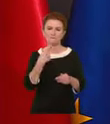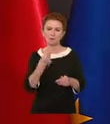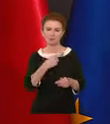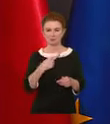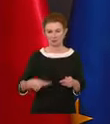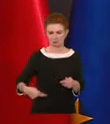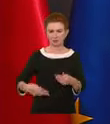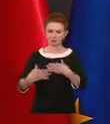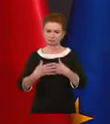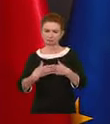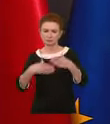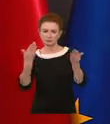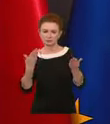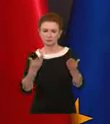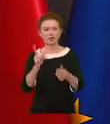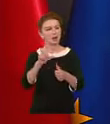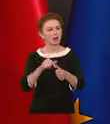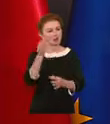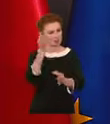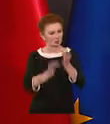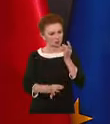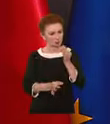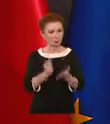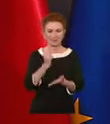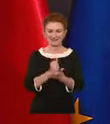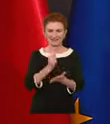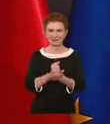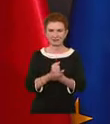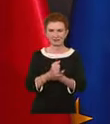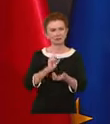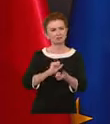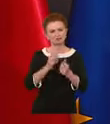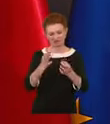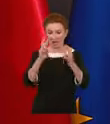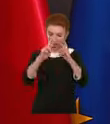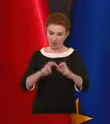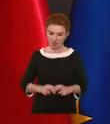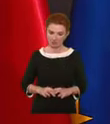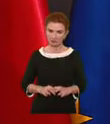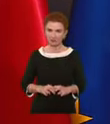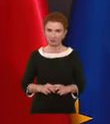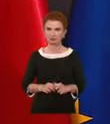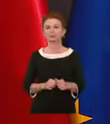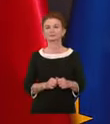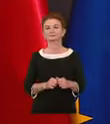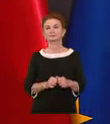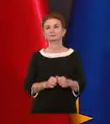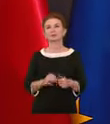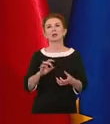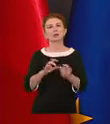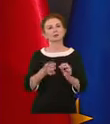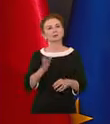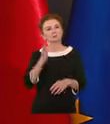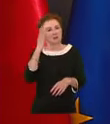natomiast szczegółowe zasady są analizowane przez ekspertów. W momencie, gdy